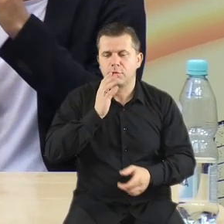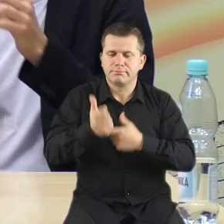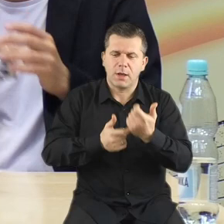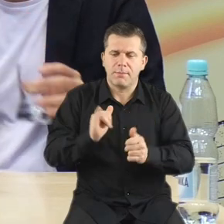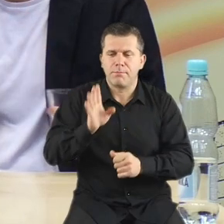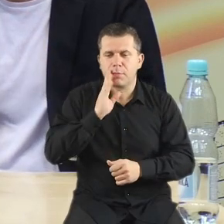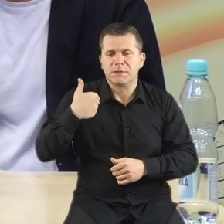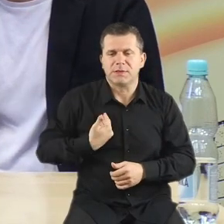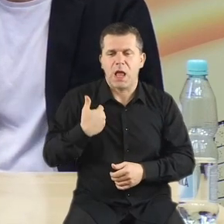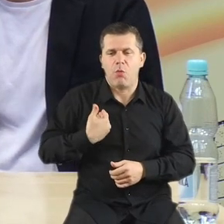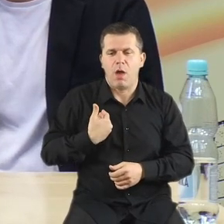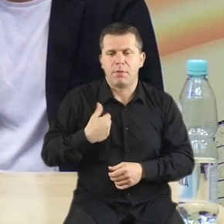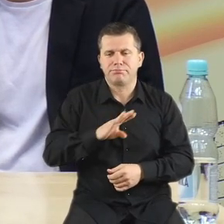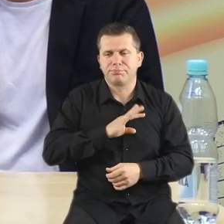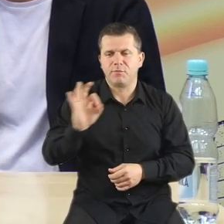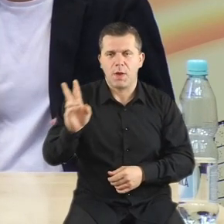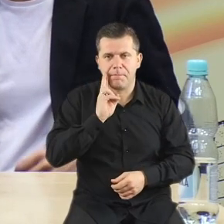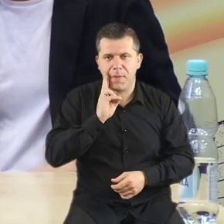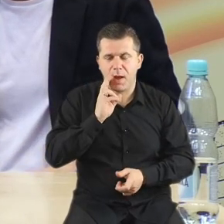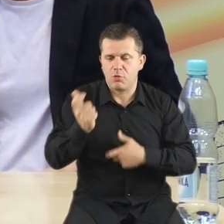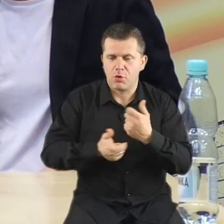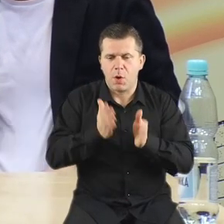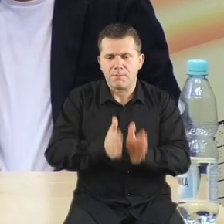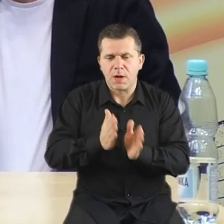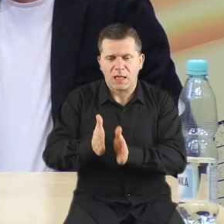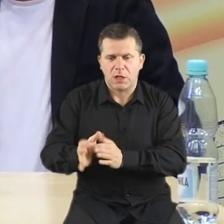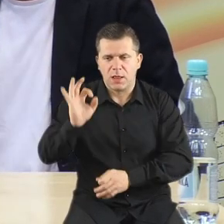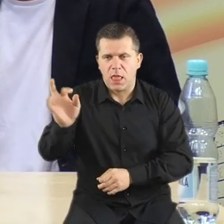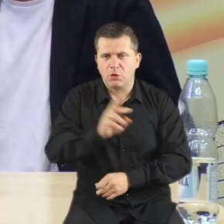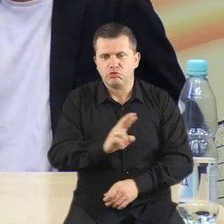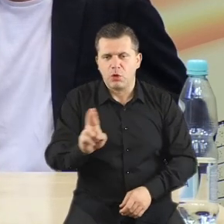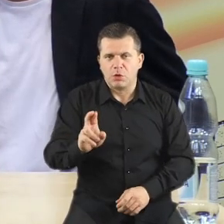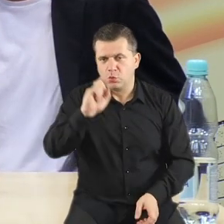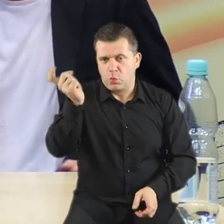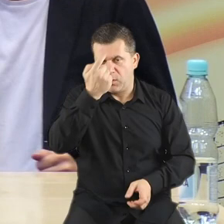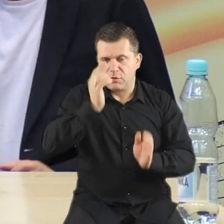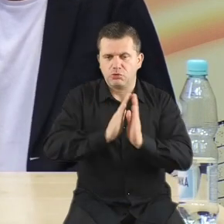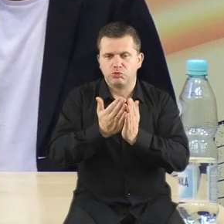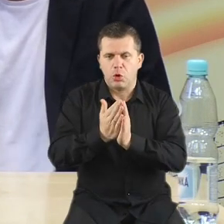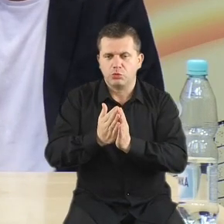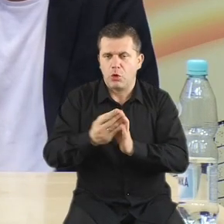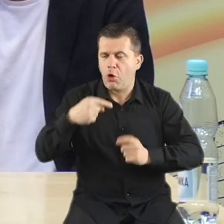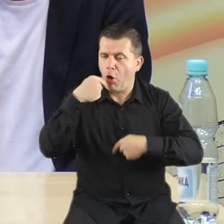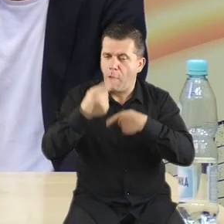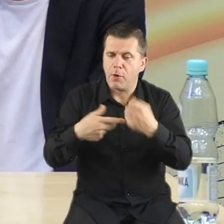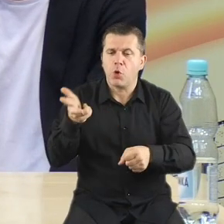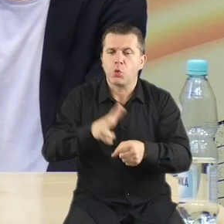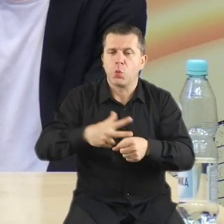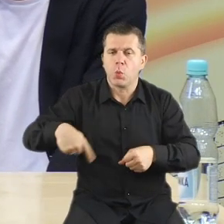swojej matce i właśnie robi taką segregację jej rzeczy, głównie książek i właśnie opowiada o tych,